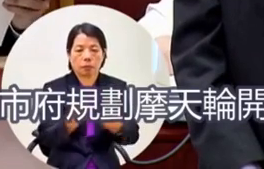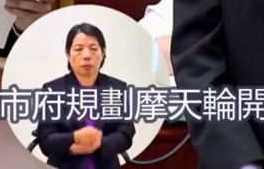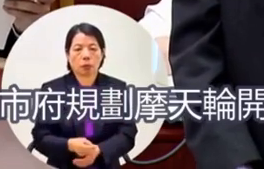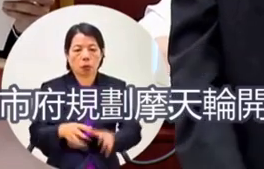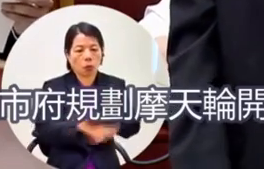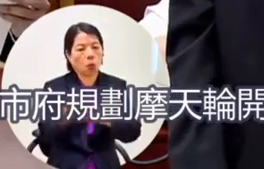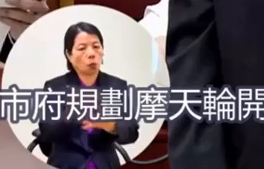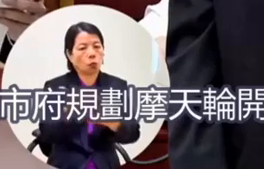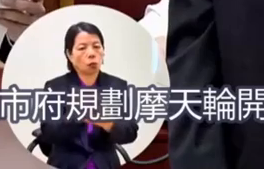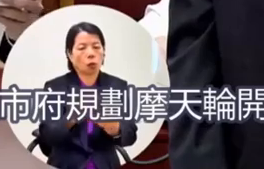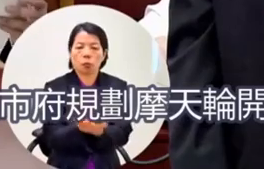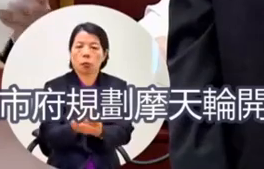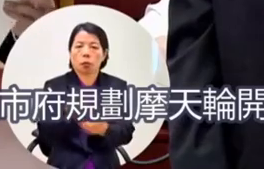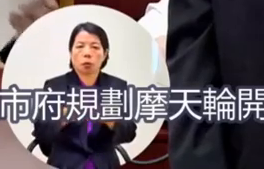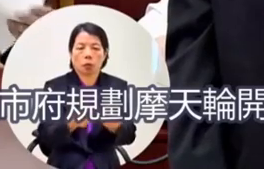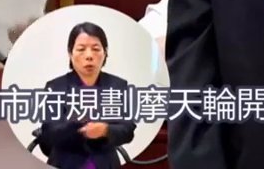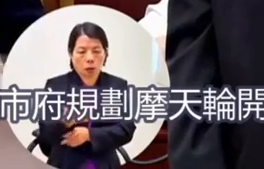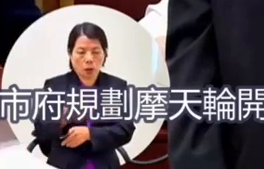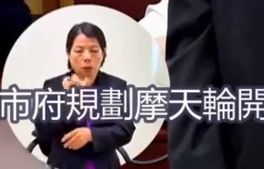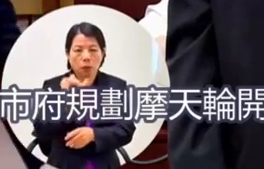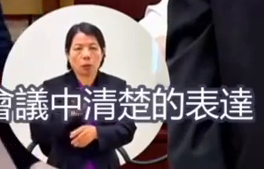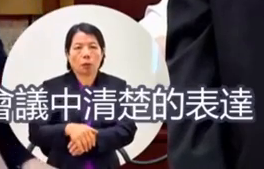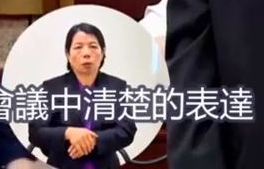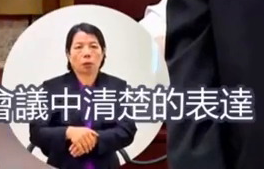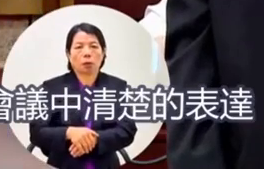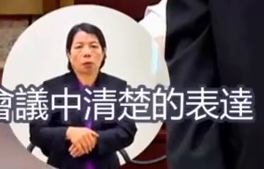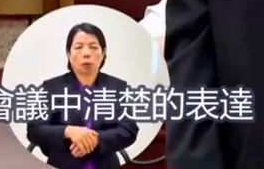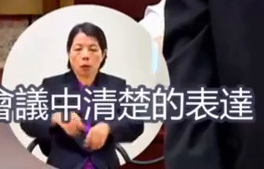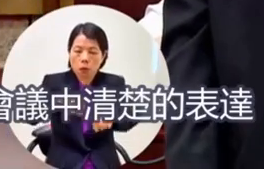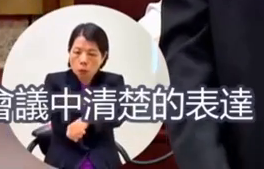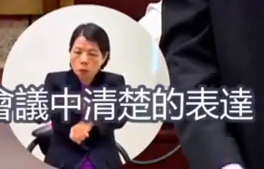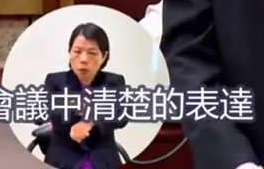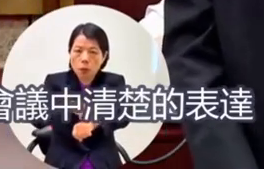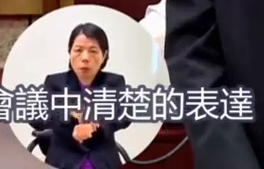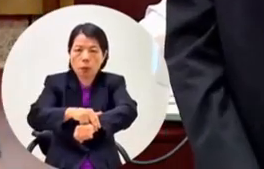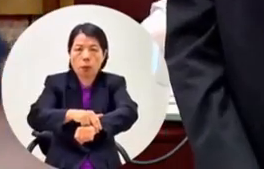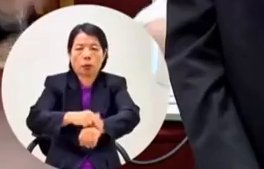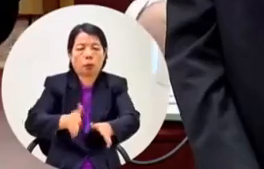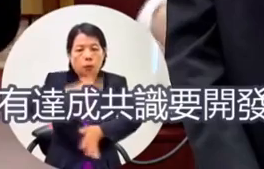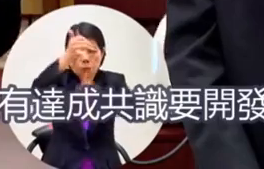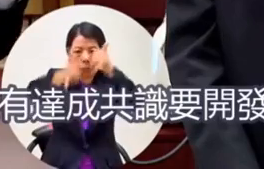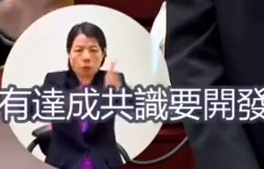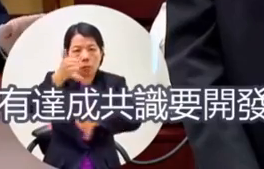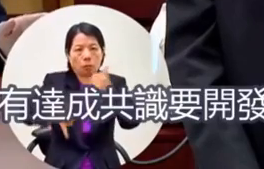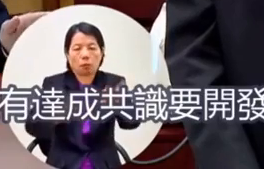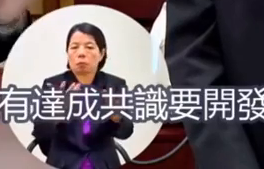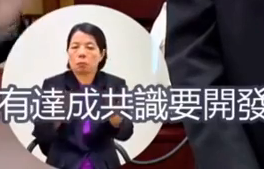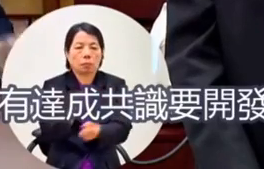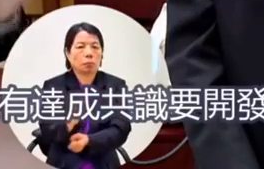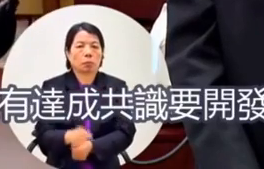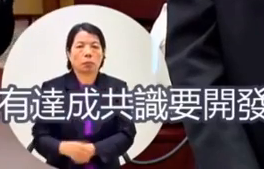间供市府规划摩天轮开发基地。他们在会中清楚的表达，你们至